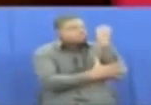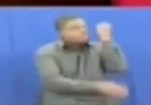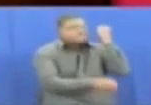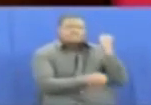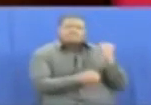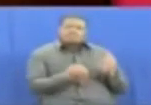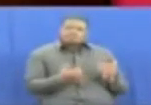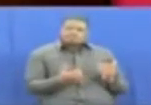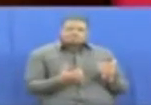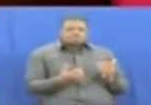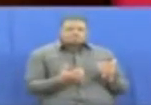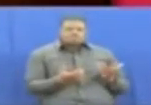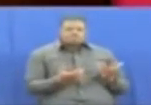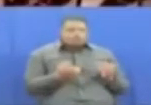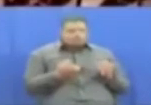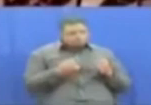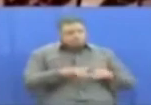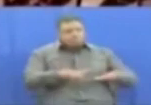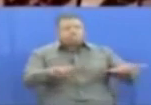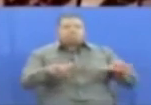mafuriko?